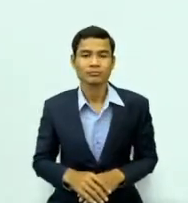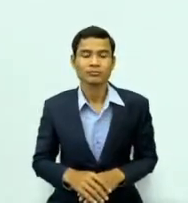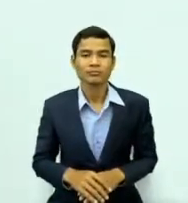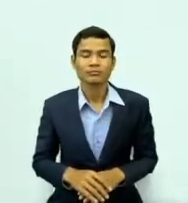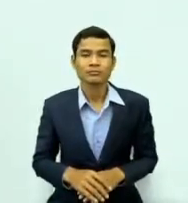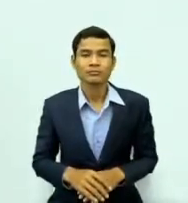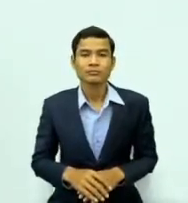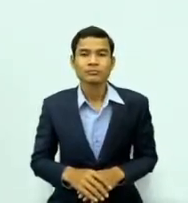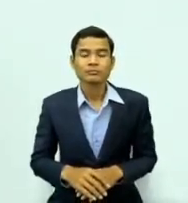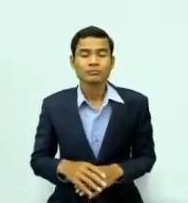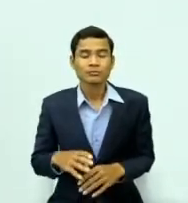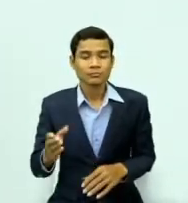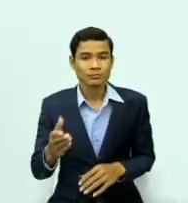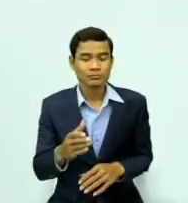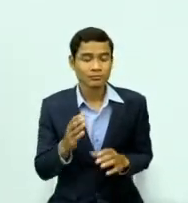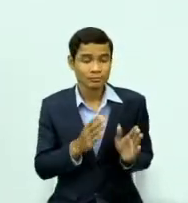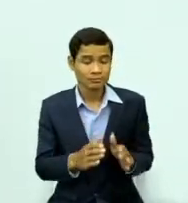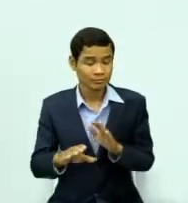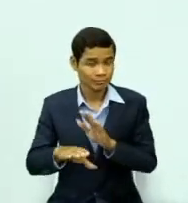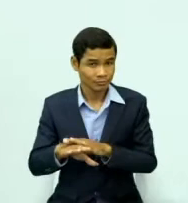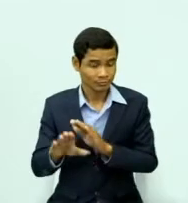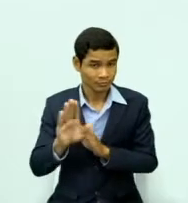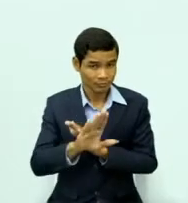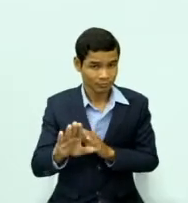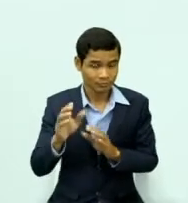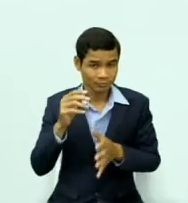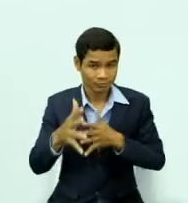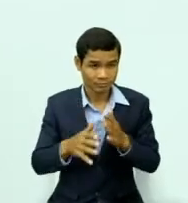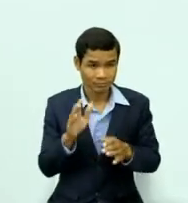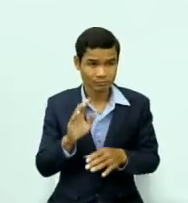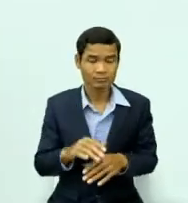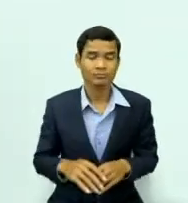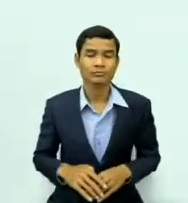chà con tìm đây được bỏ con chà